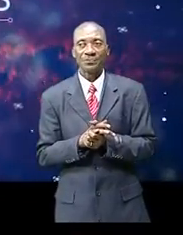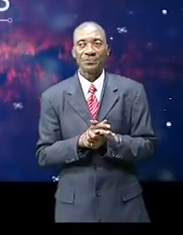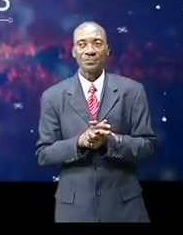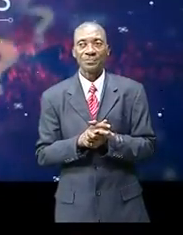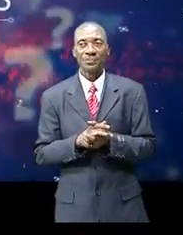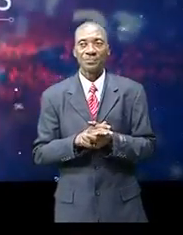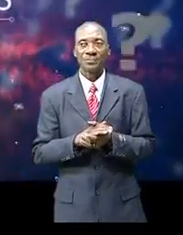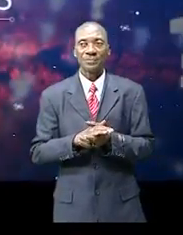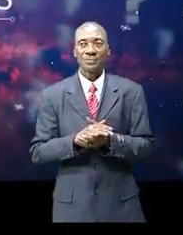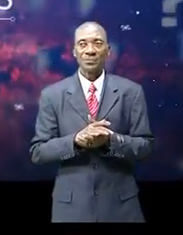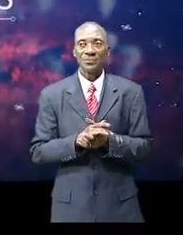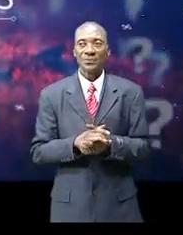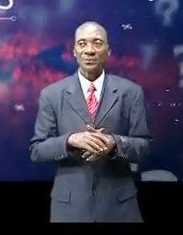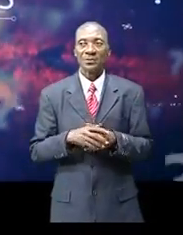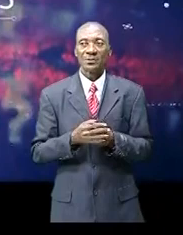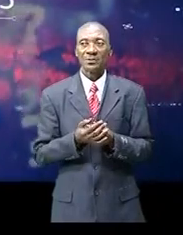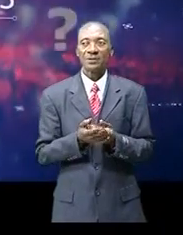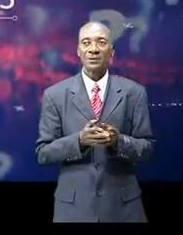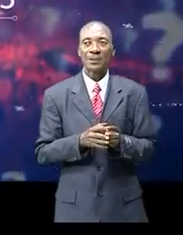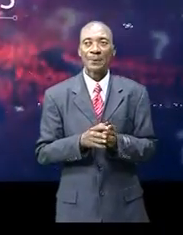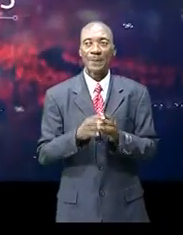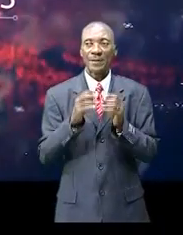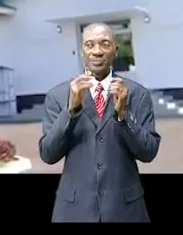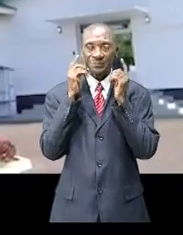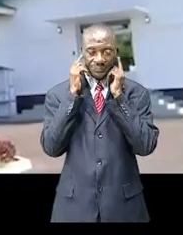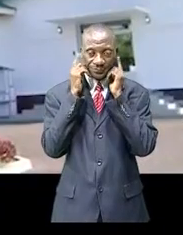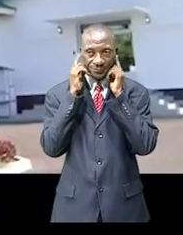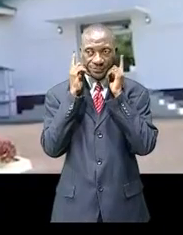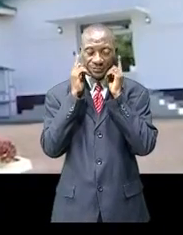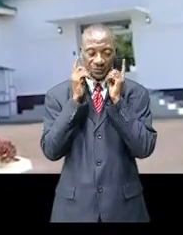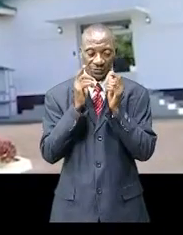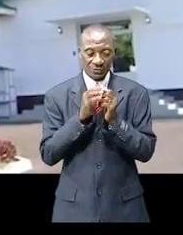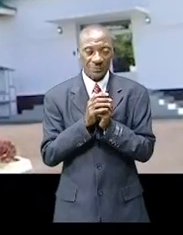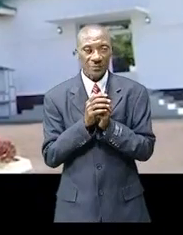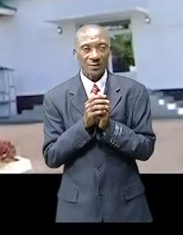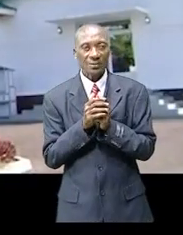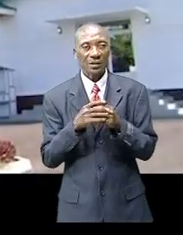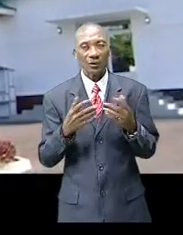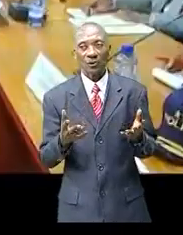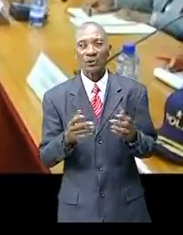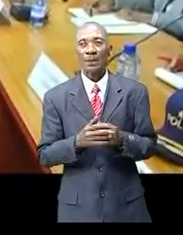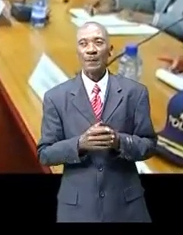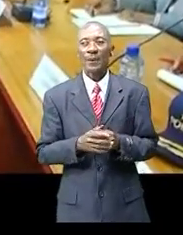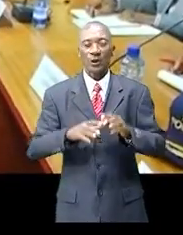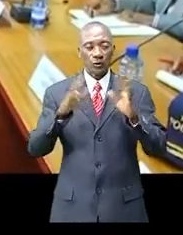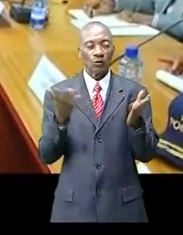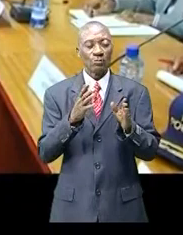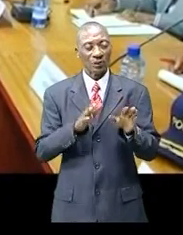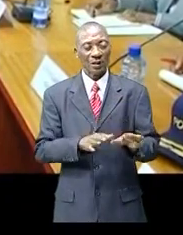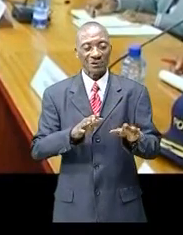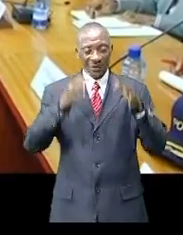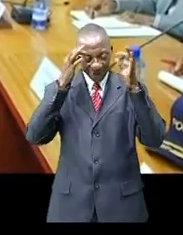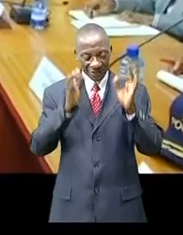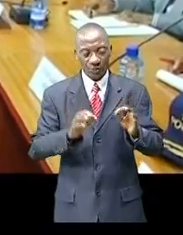Au moins 230 cas par jour. Dans les familles, c'est l'angoisse. Les hôpitaux sont débordés. Tout le monde attend les décisions